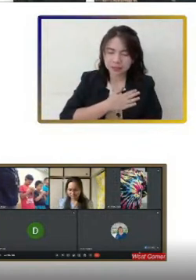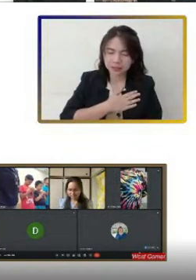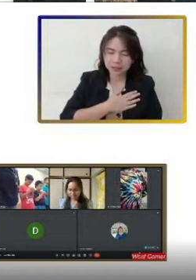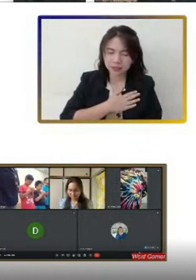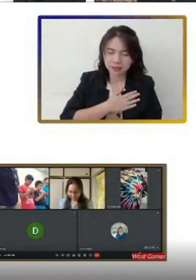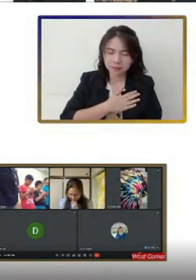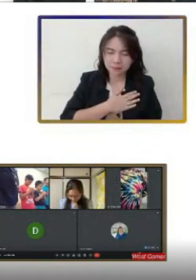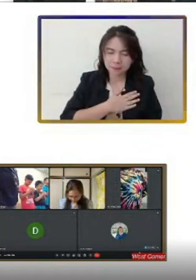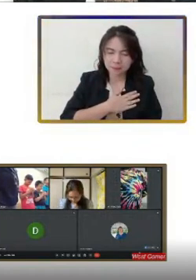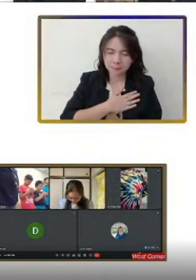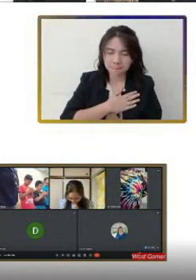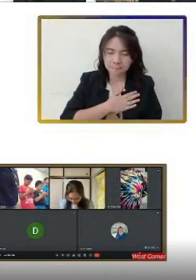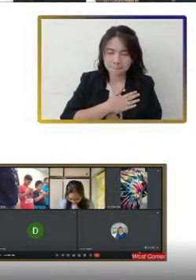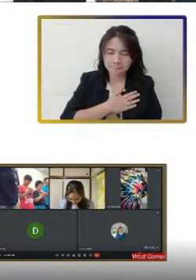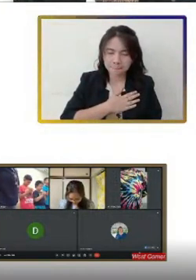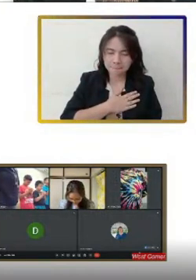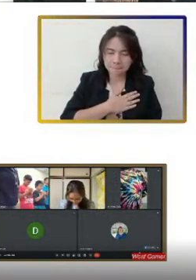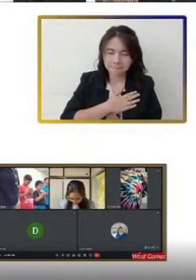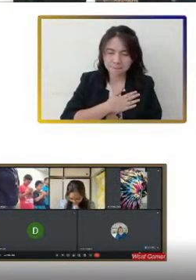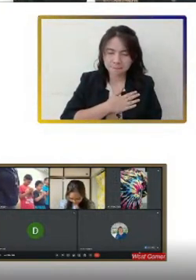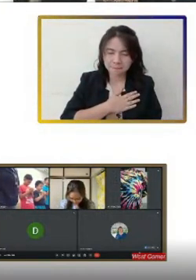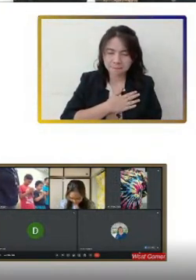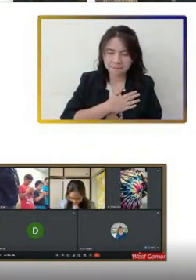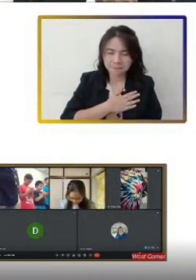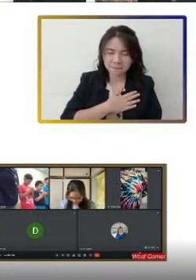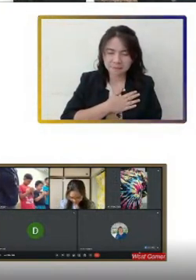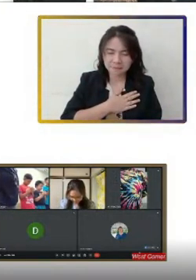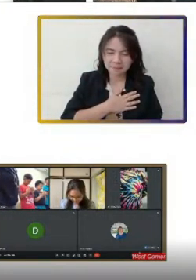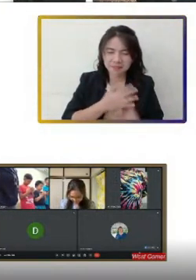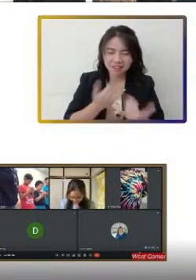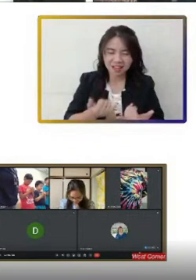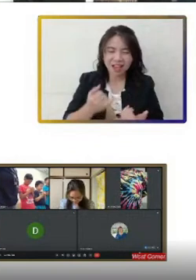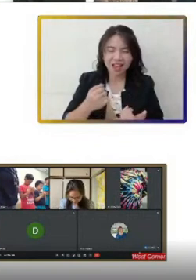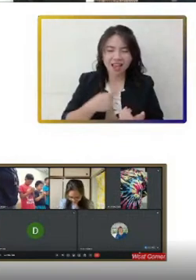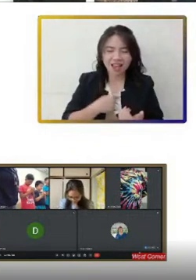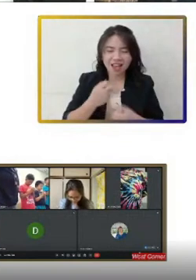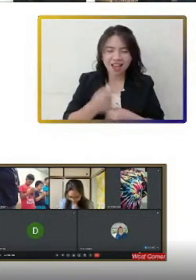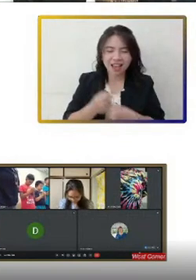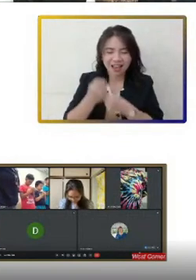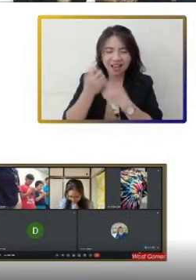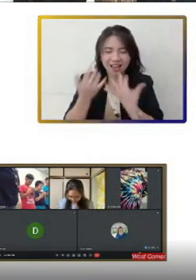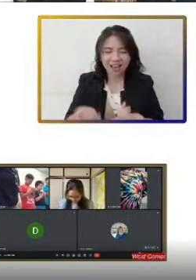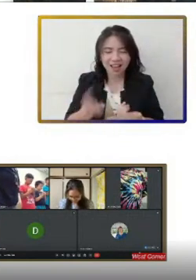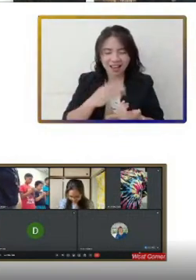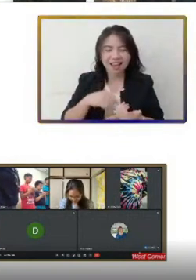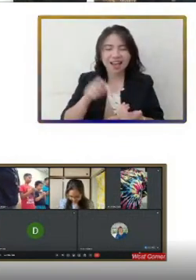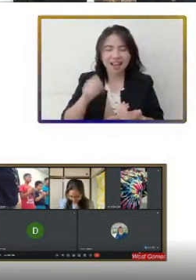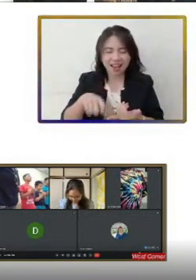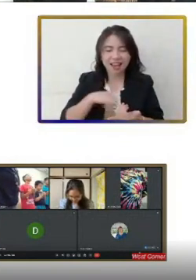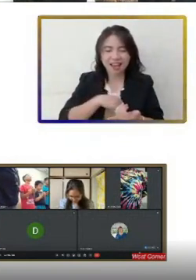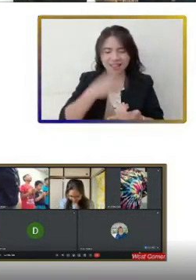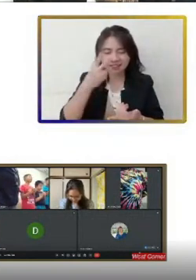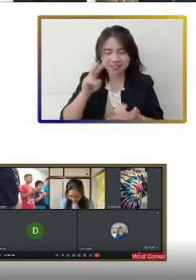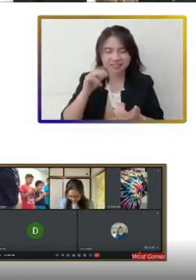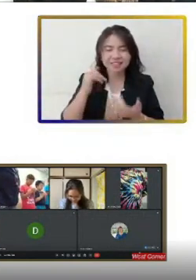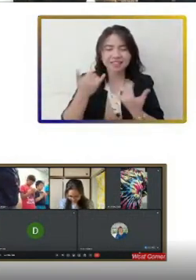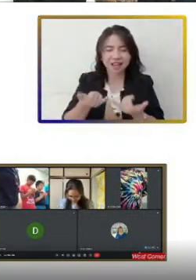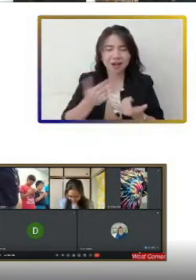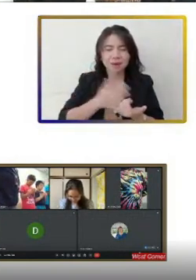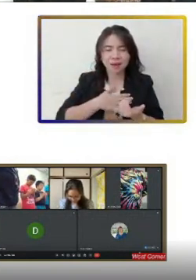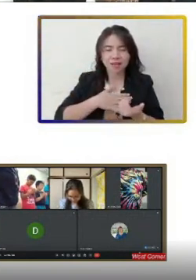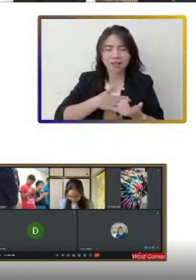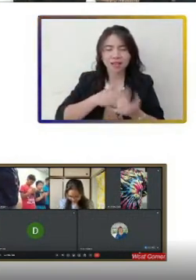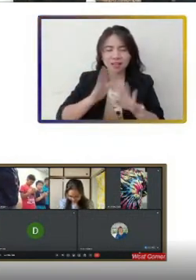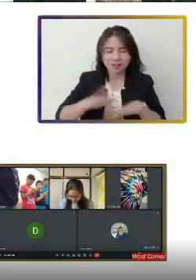Sinusuportan po si Lord na sabi pa, mag-apunta sa chart. Nandun na po, nakita ko po na. I pray, Panginoon, pag-pray mo kami,